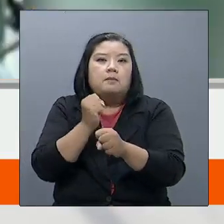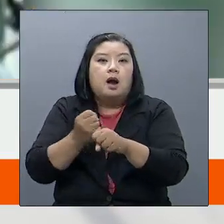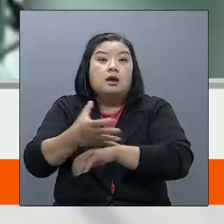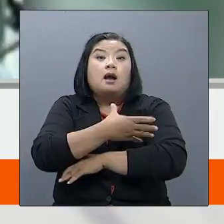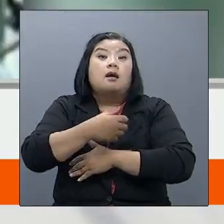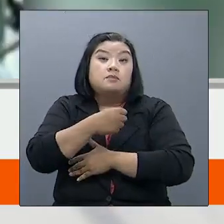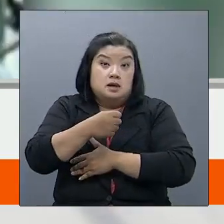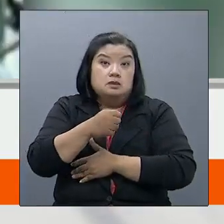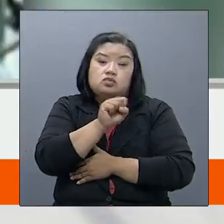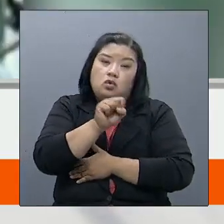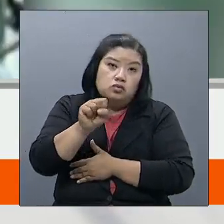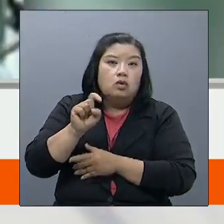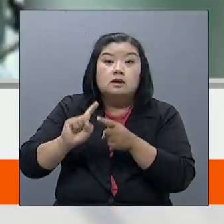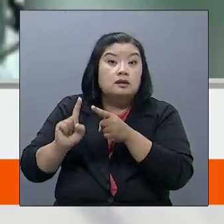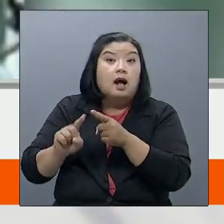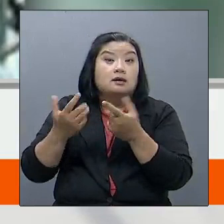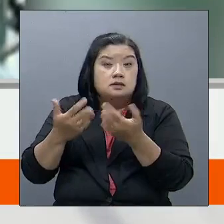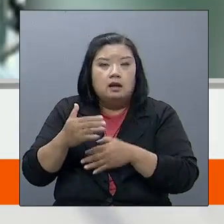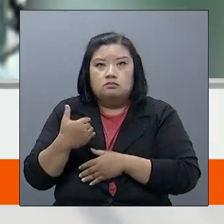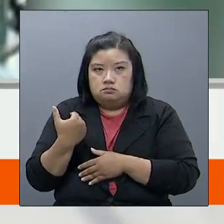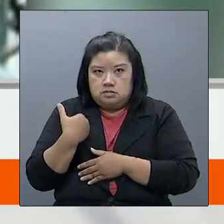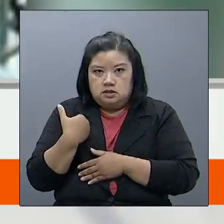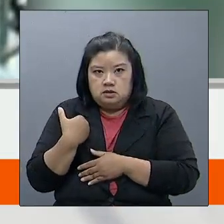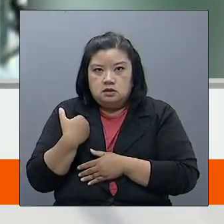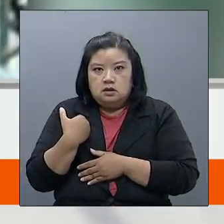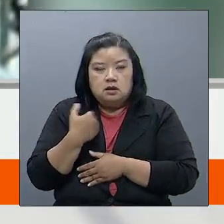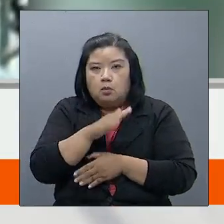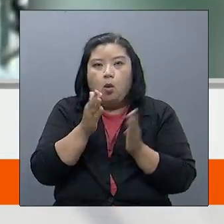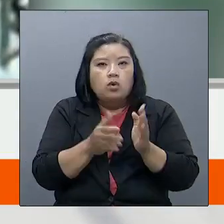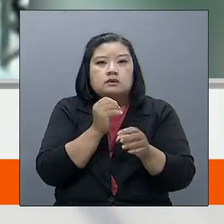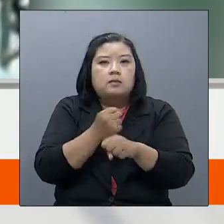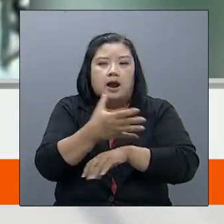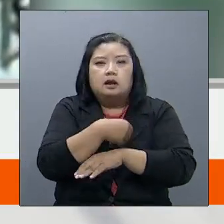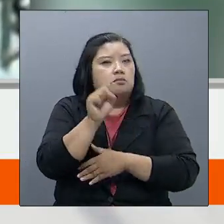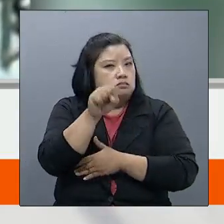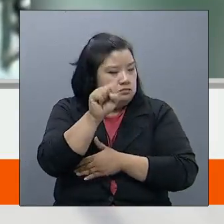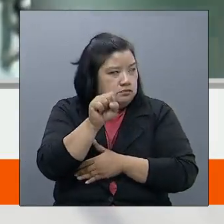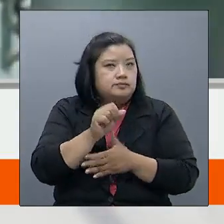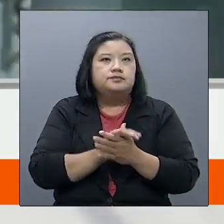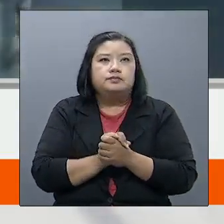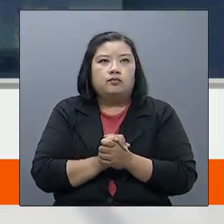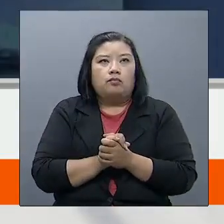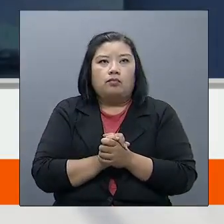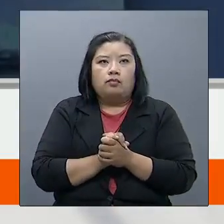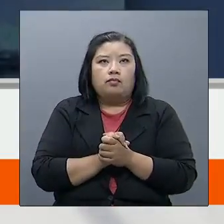ใฝ่ค่ายไหนเขาเป็นนักการเมืองใช่ไหมครับ ค่ะ ค่ะ คุณอภิชาติ